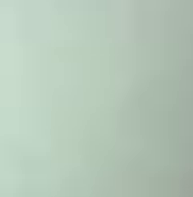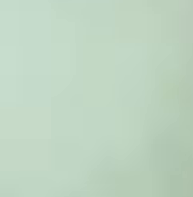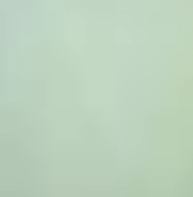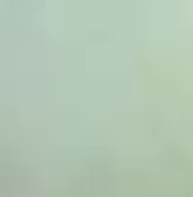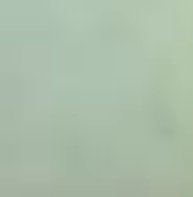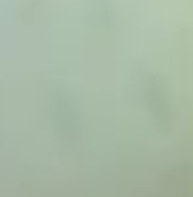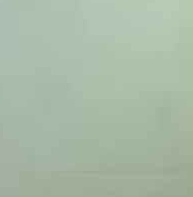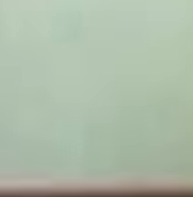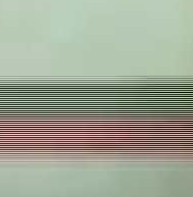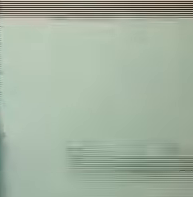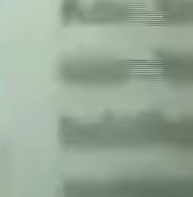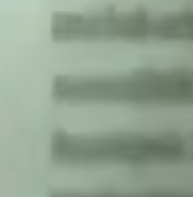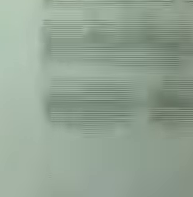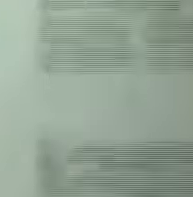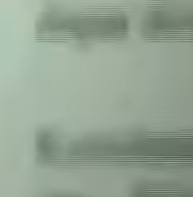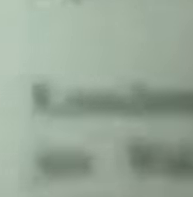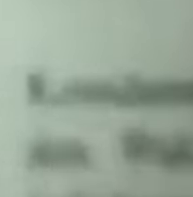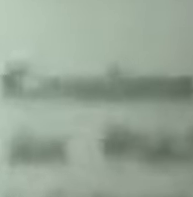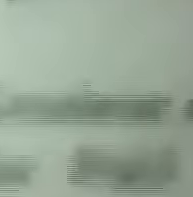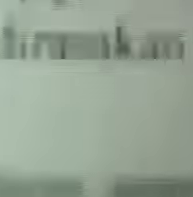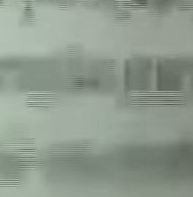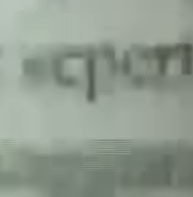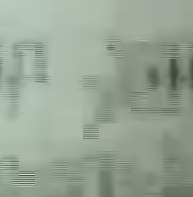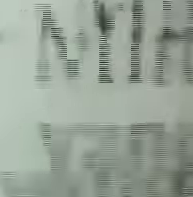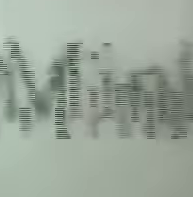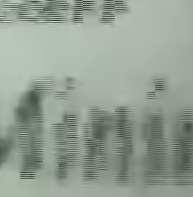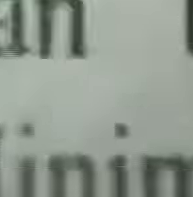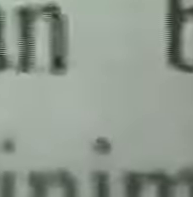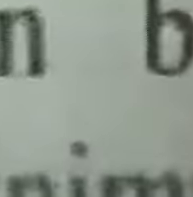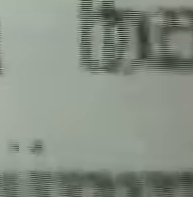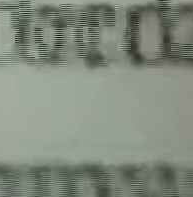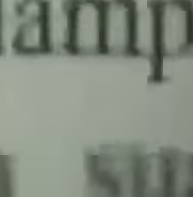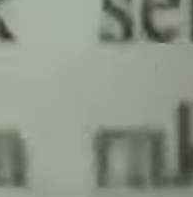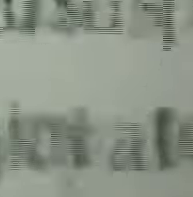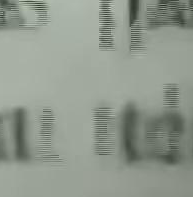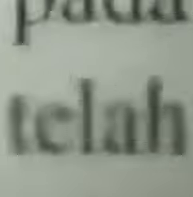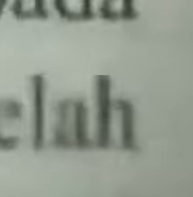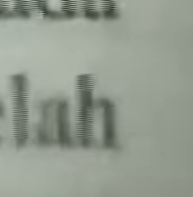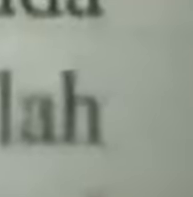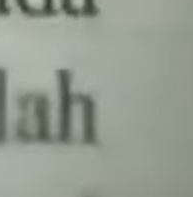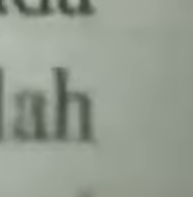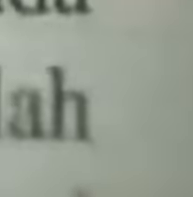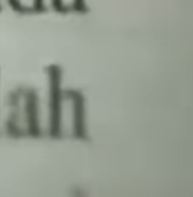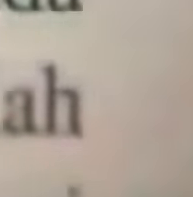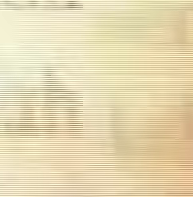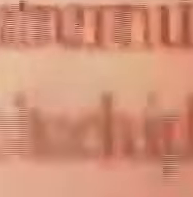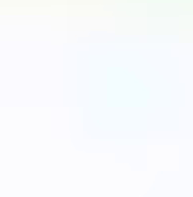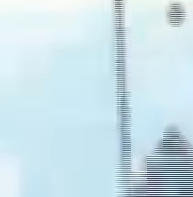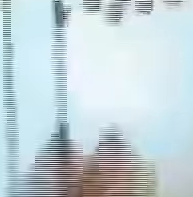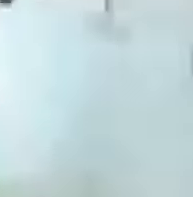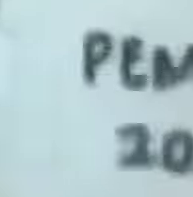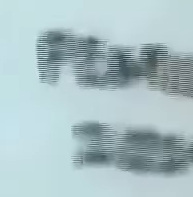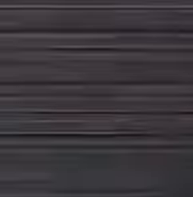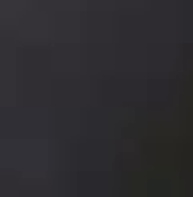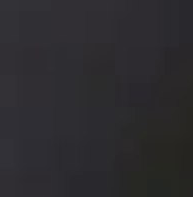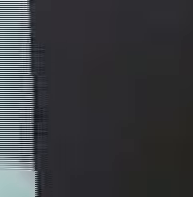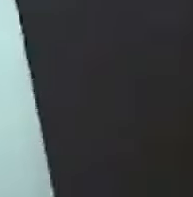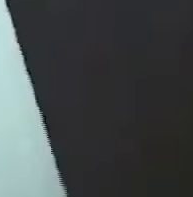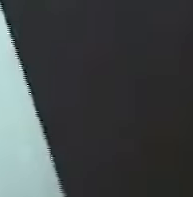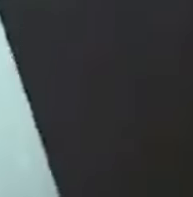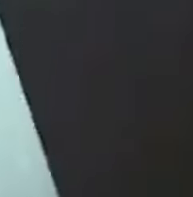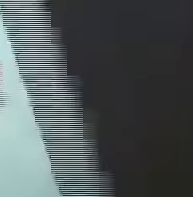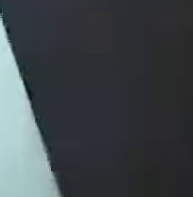Kesadaran memilih dalam proses pemilihan gubernur dan wakil gubernur akan berdampak serius pada kehidupan masyarakat.